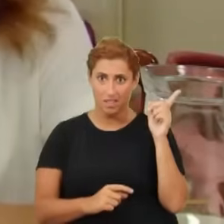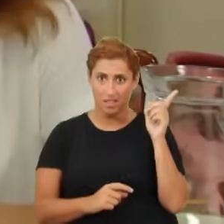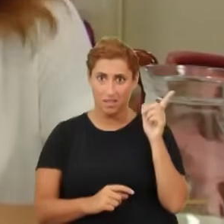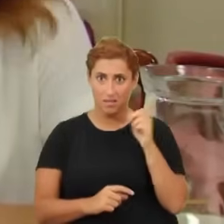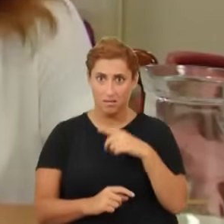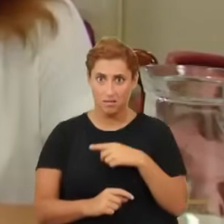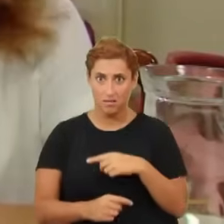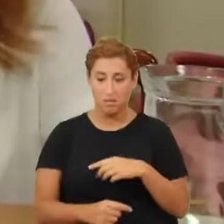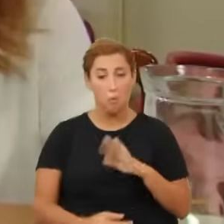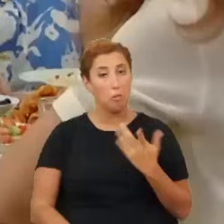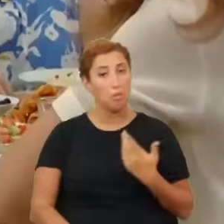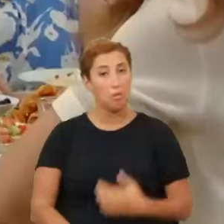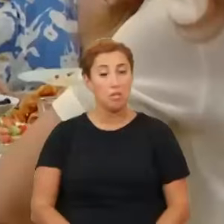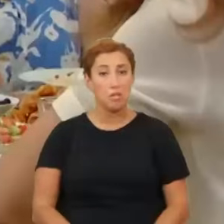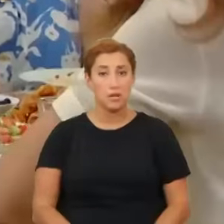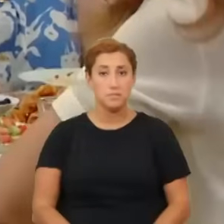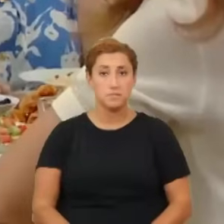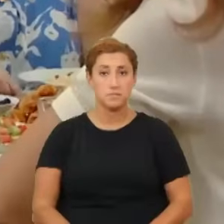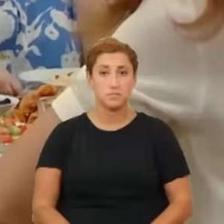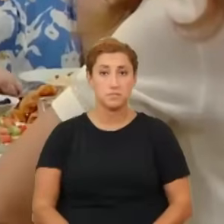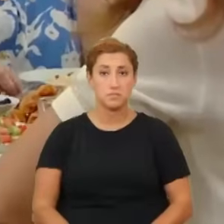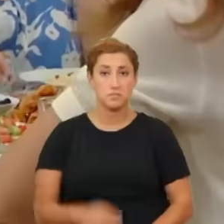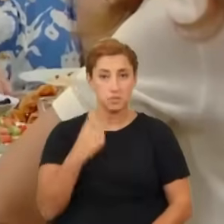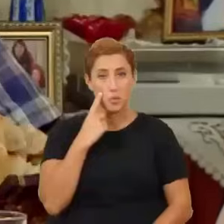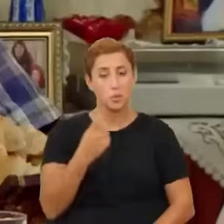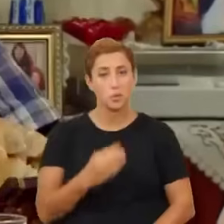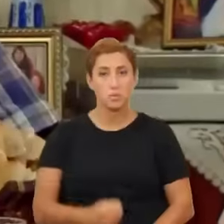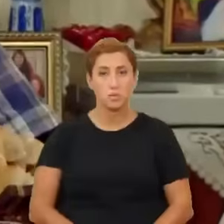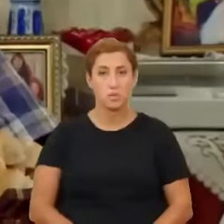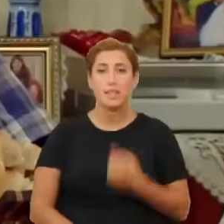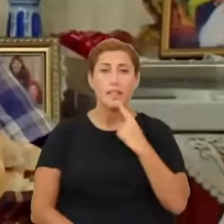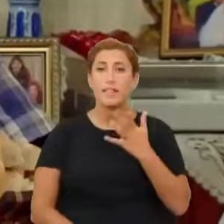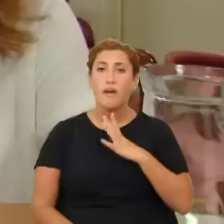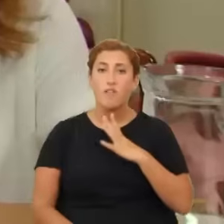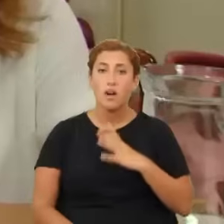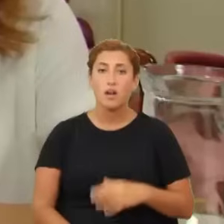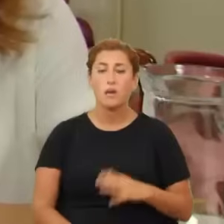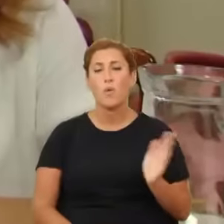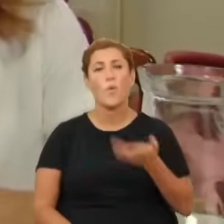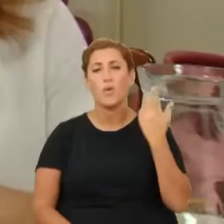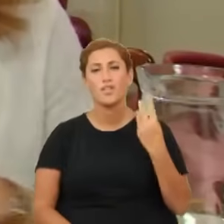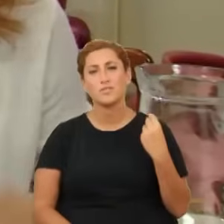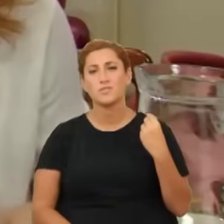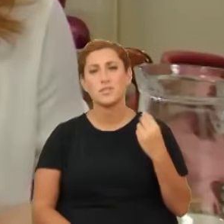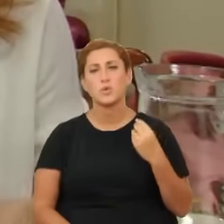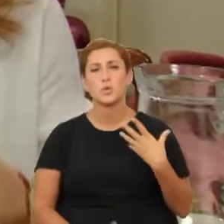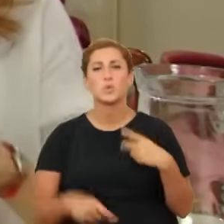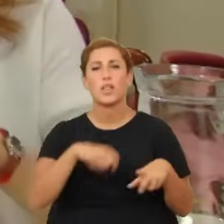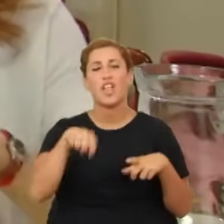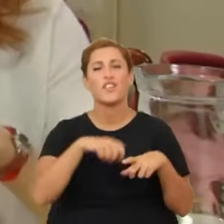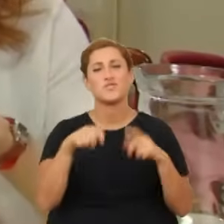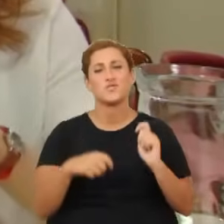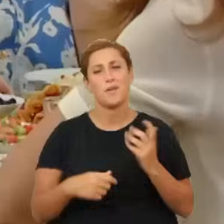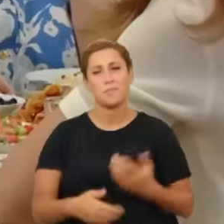yani al. Allah Allah. Bak, görüyor musun? Tatlı ne var? Ay böyle güzel. Sütlaç